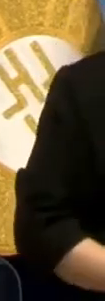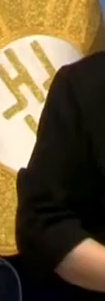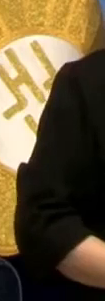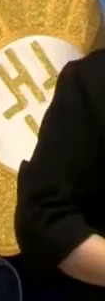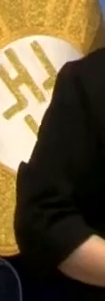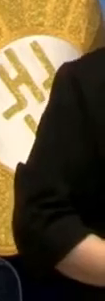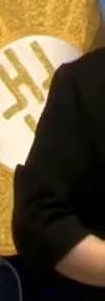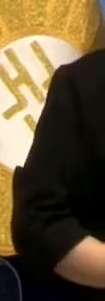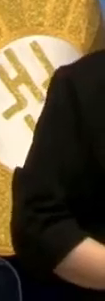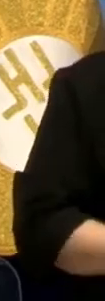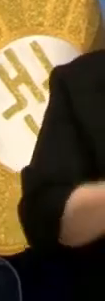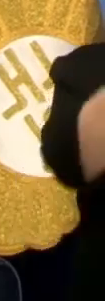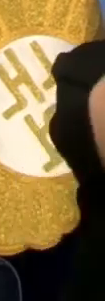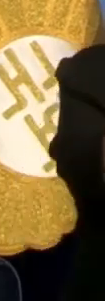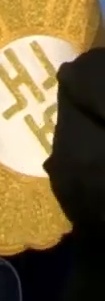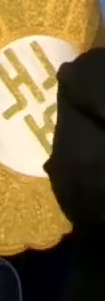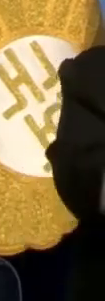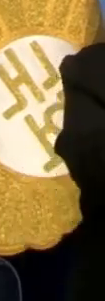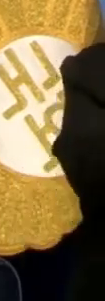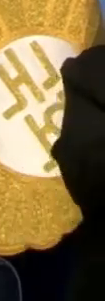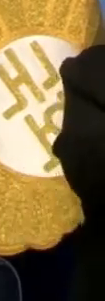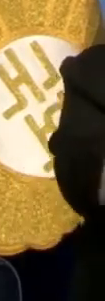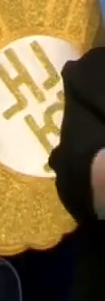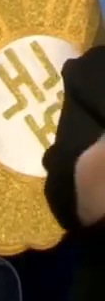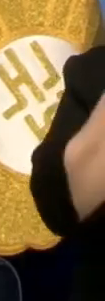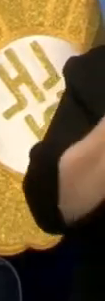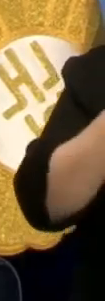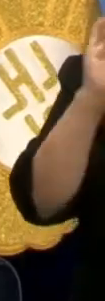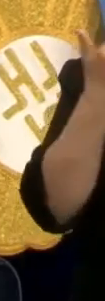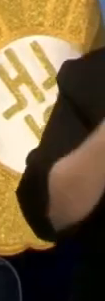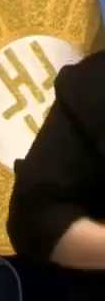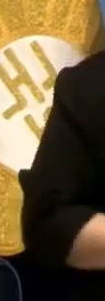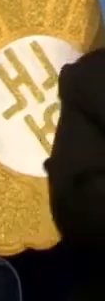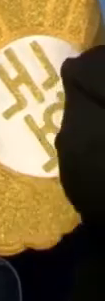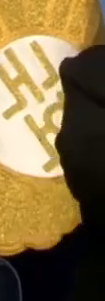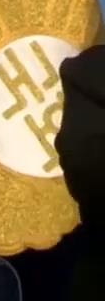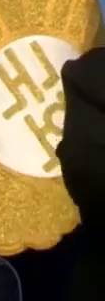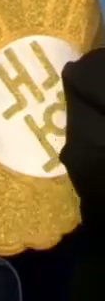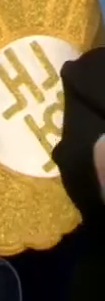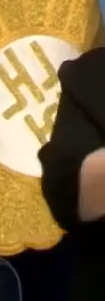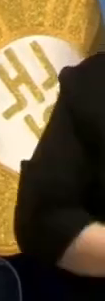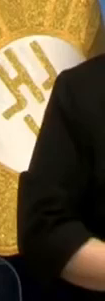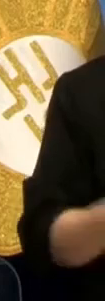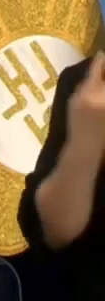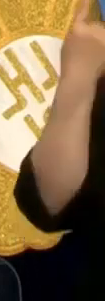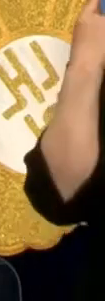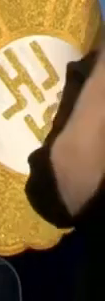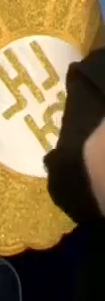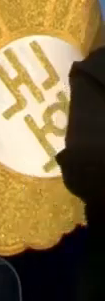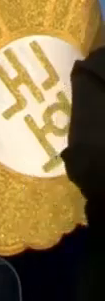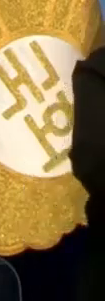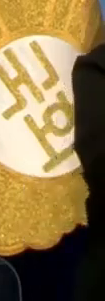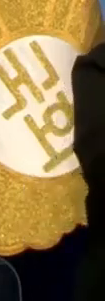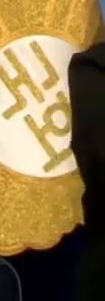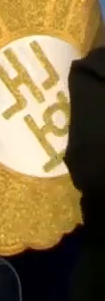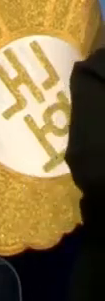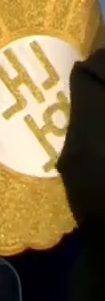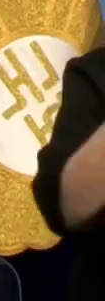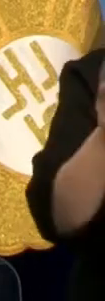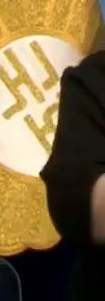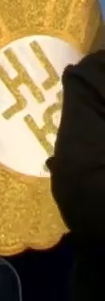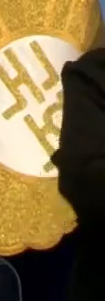말이 드디어 법적인 힘을 가지게 됩니다. 잘된 일입니다. 어제 법무부가